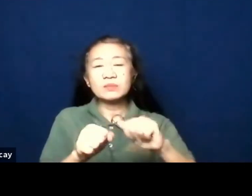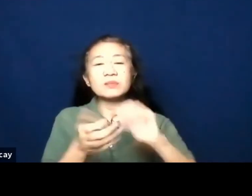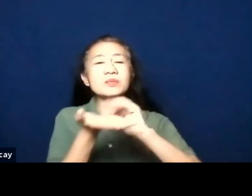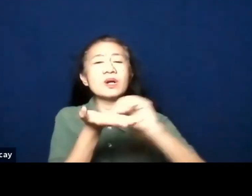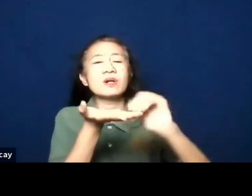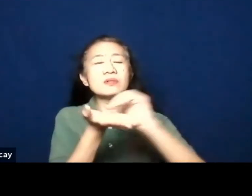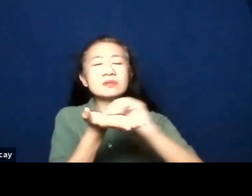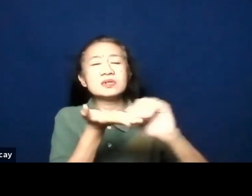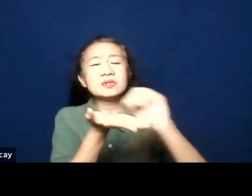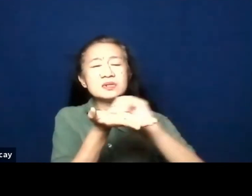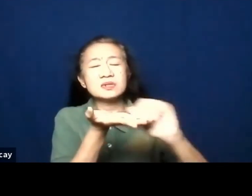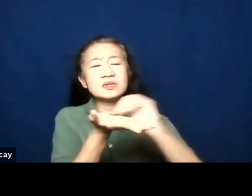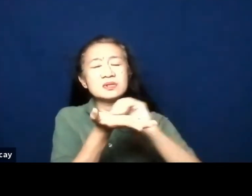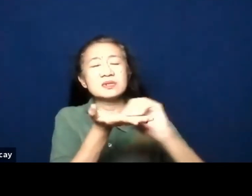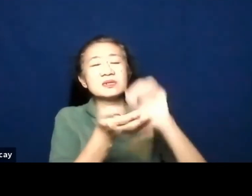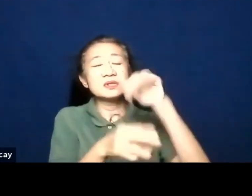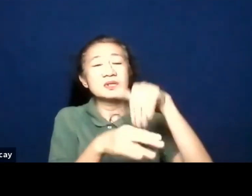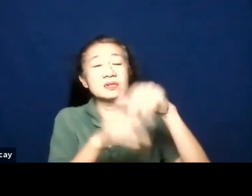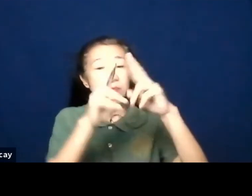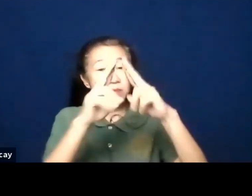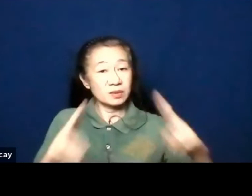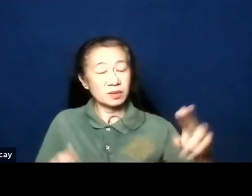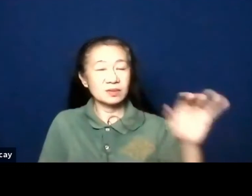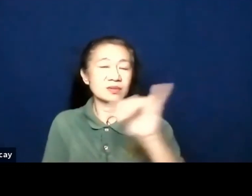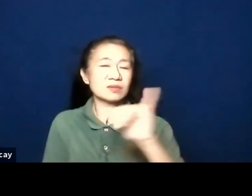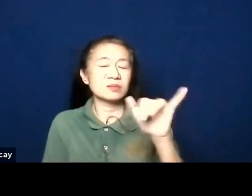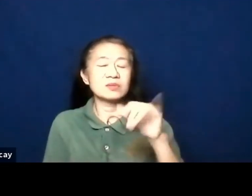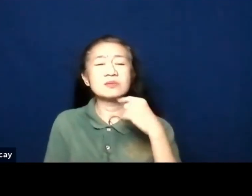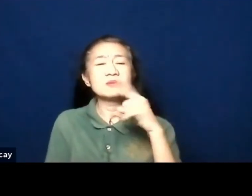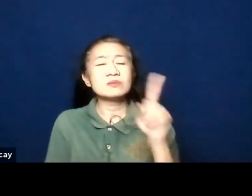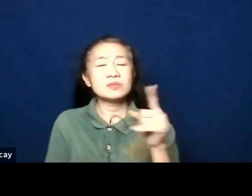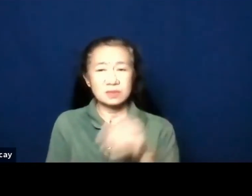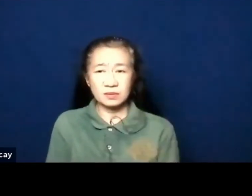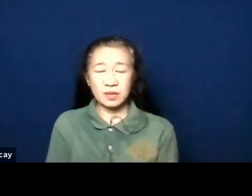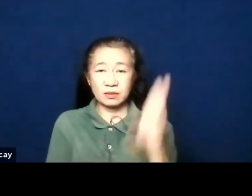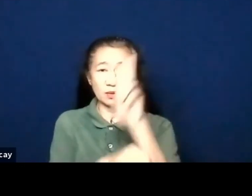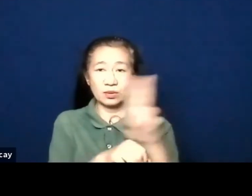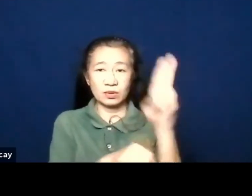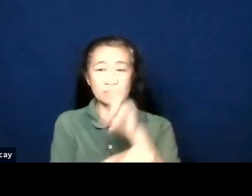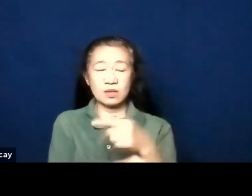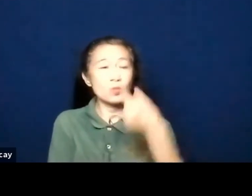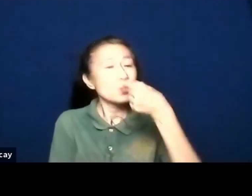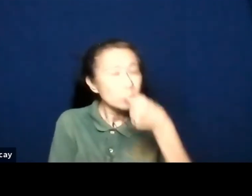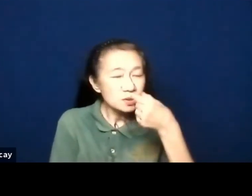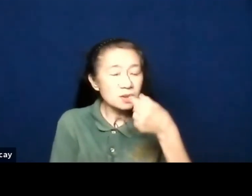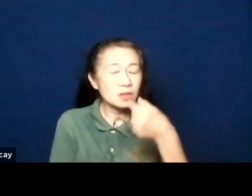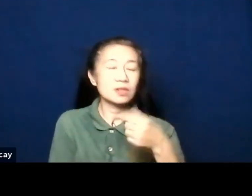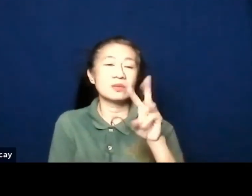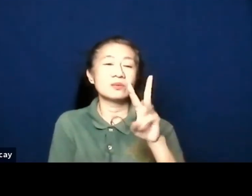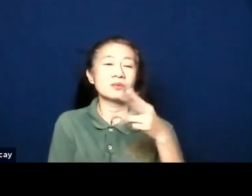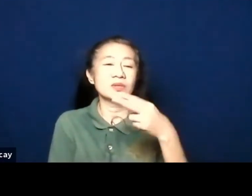mapagsanayan o practice sa bahay. Katulad na lang nung sinasabi niyang paggamit ng whistle. Di